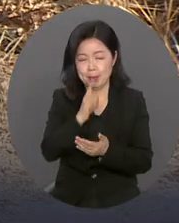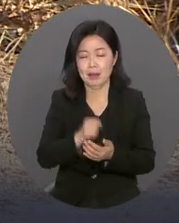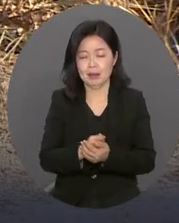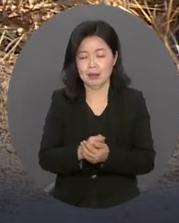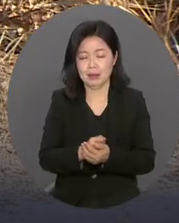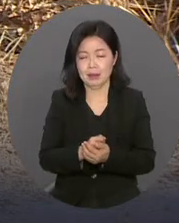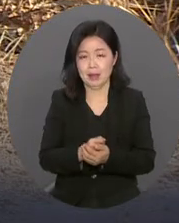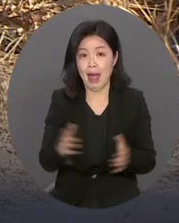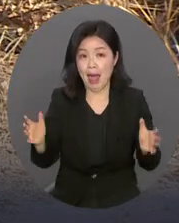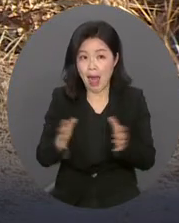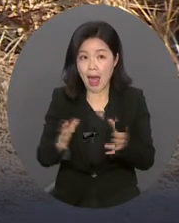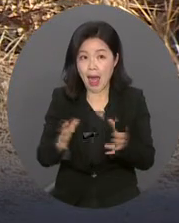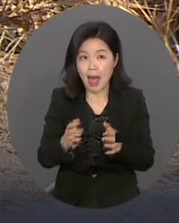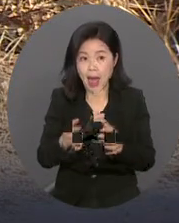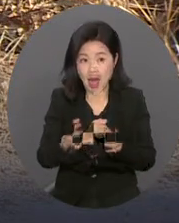가지고